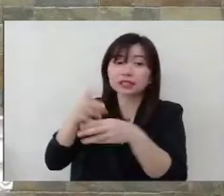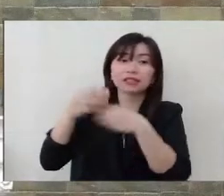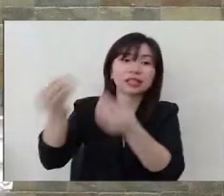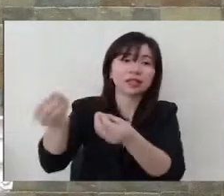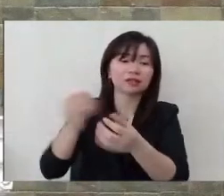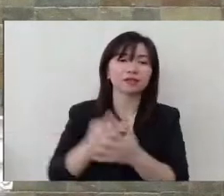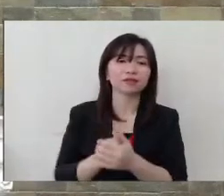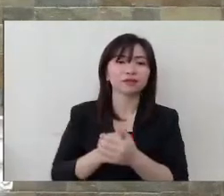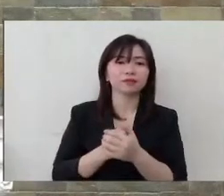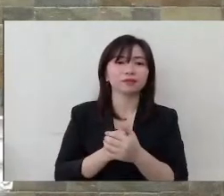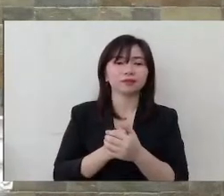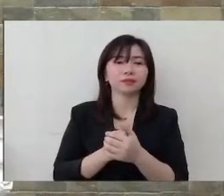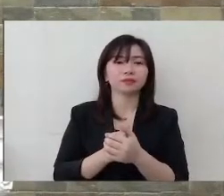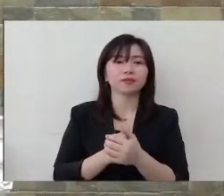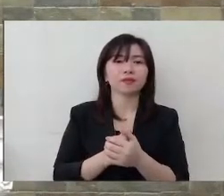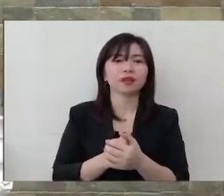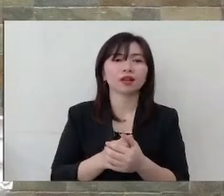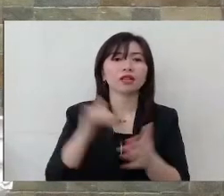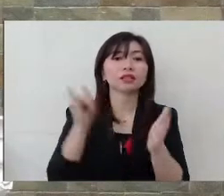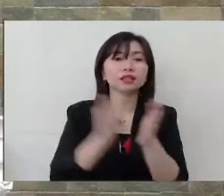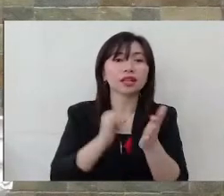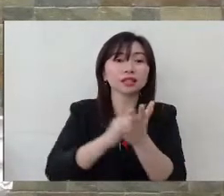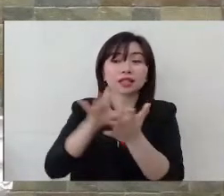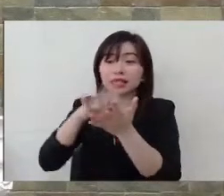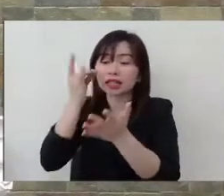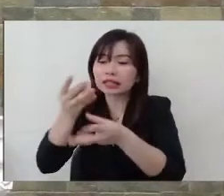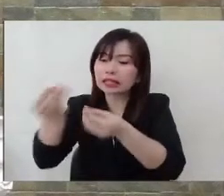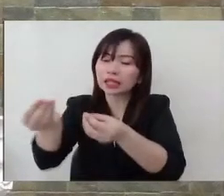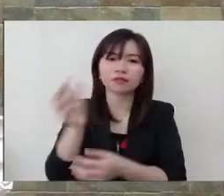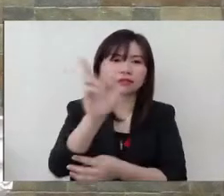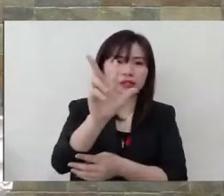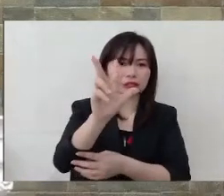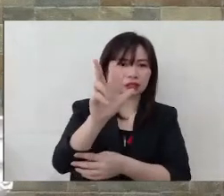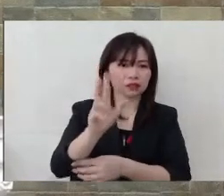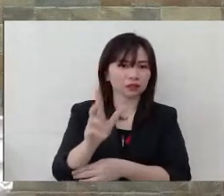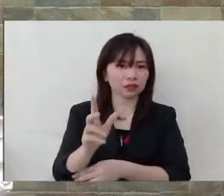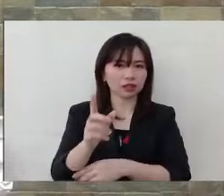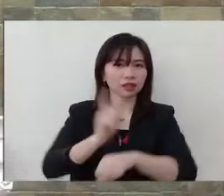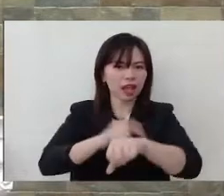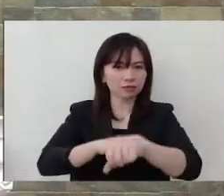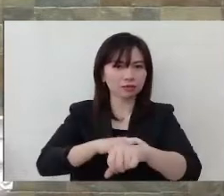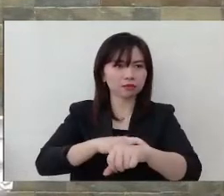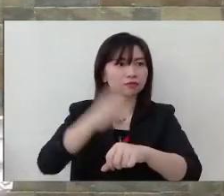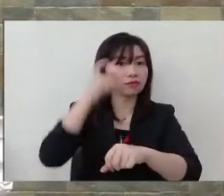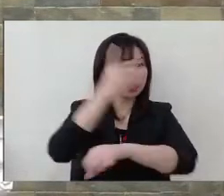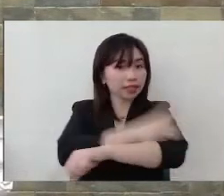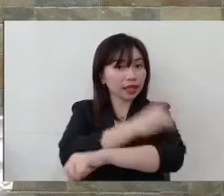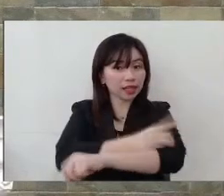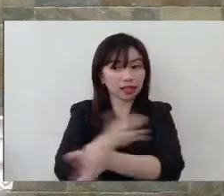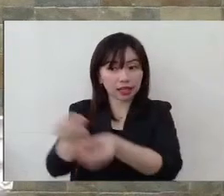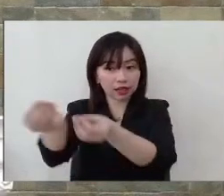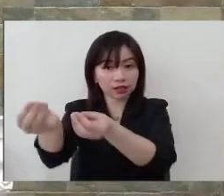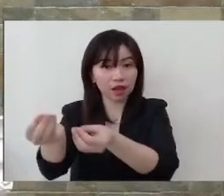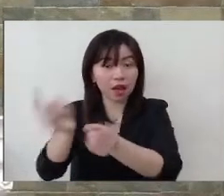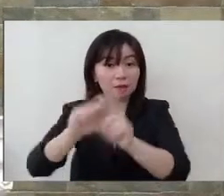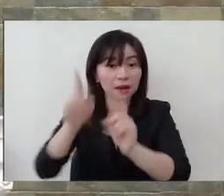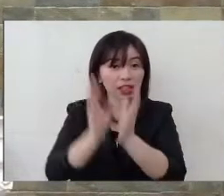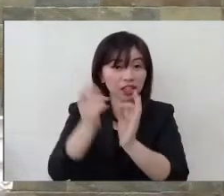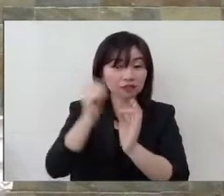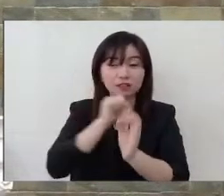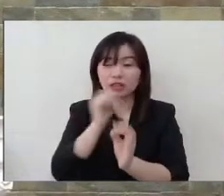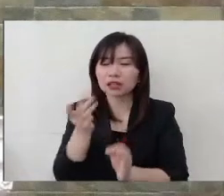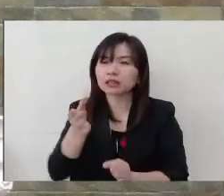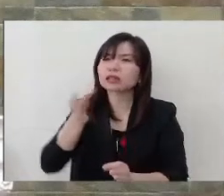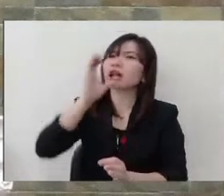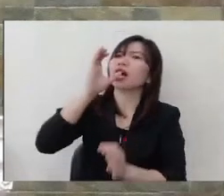na sinabi sa kanya 3 times a day, kapag ginawa mong 3 times a week yan, hindi yan gagaling. Kapag hindi mo sinunod